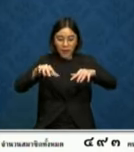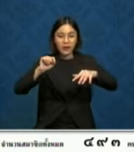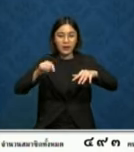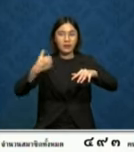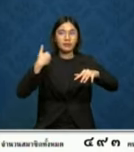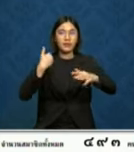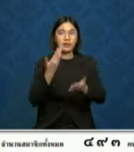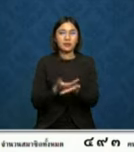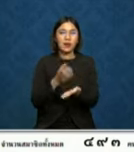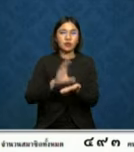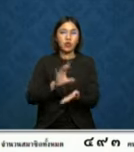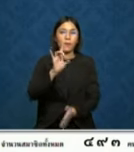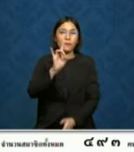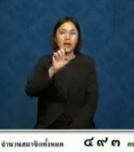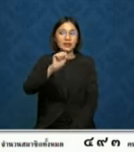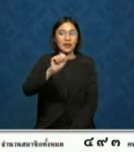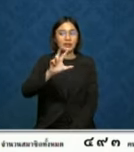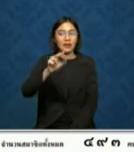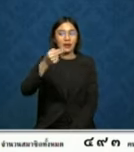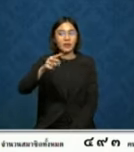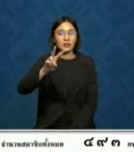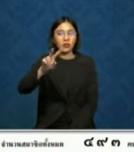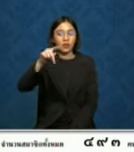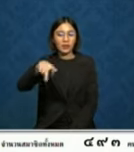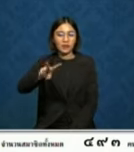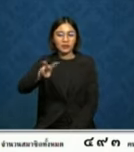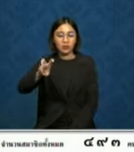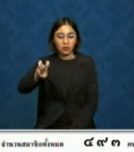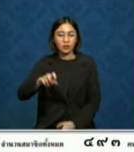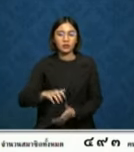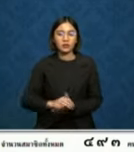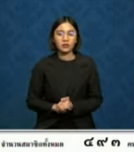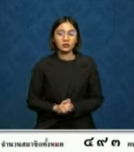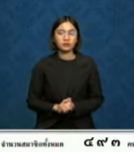ขึ้นด้วยงบประมาณ8322